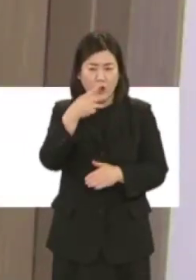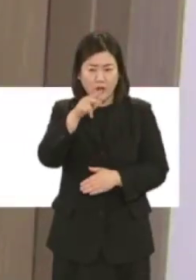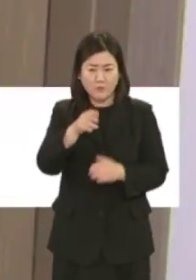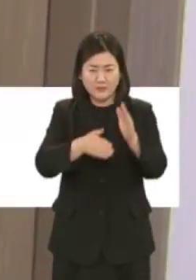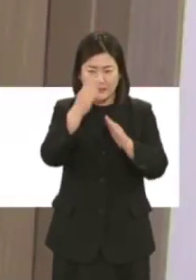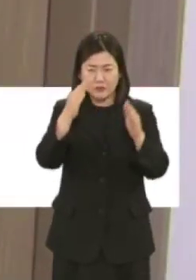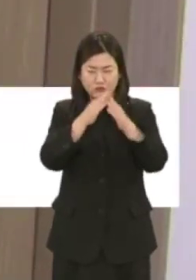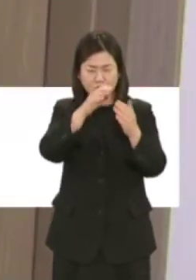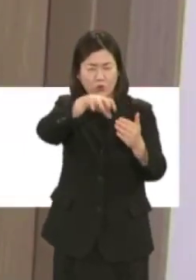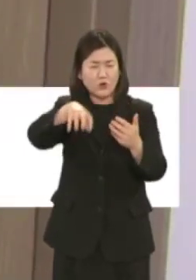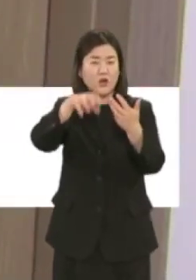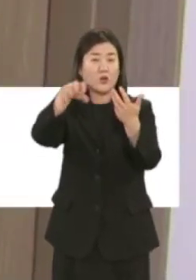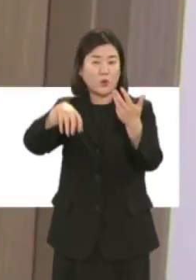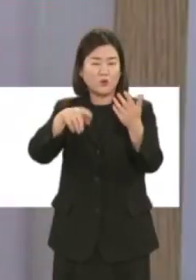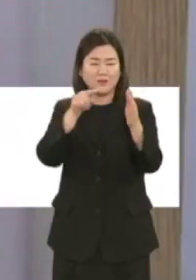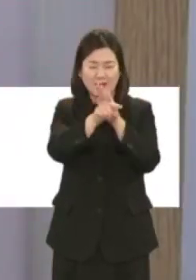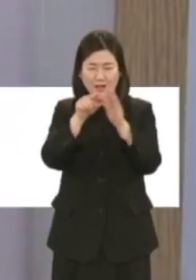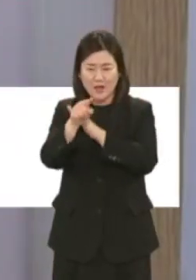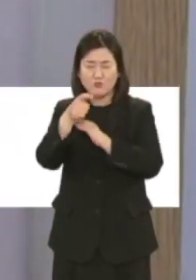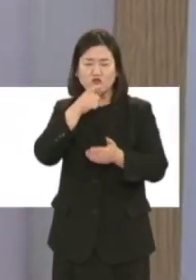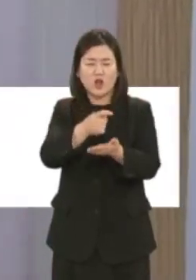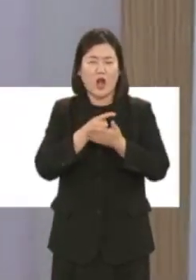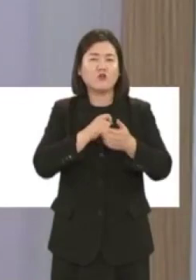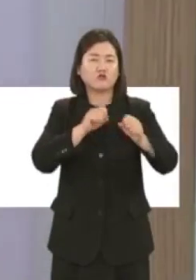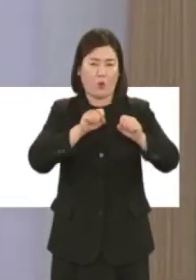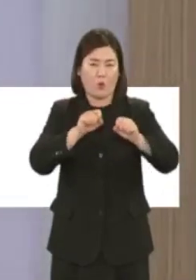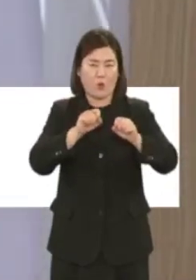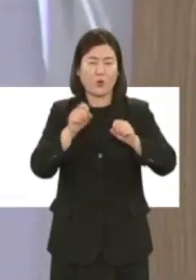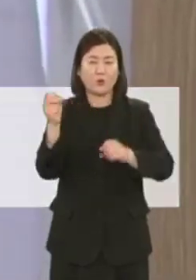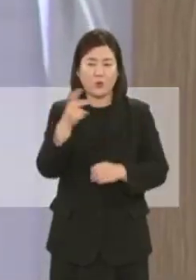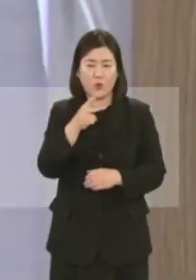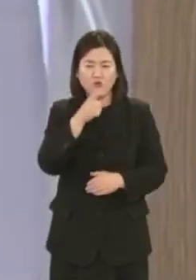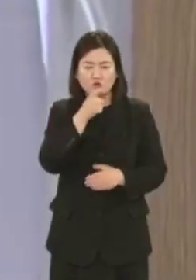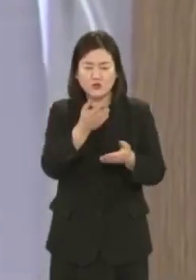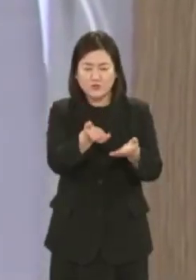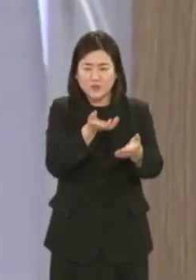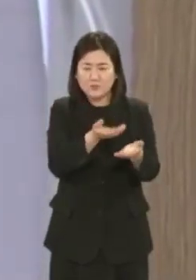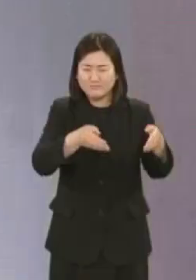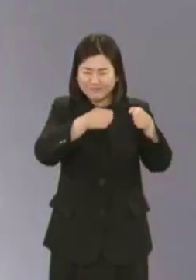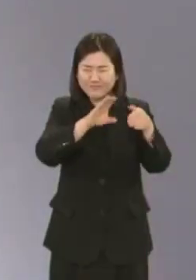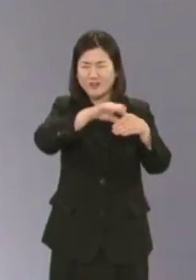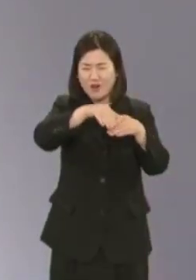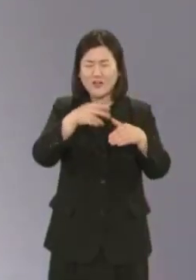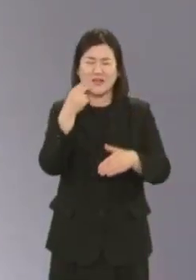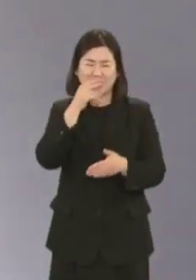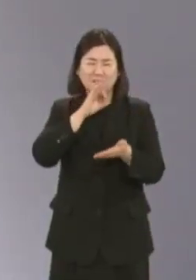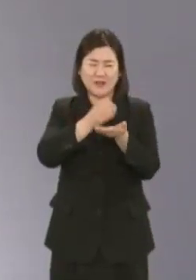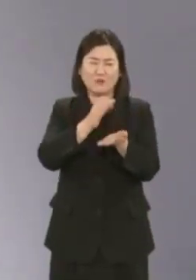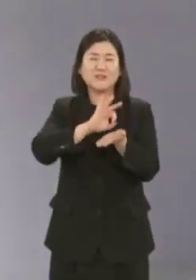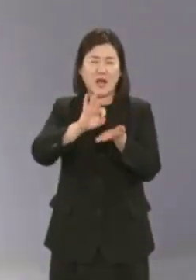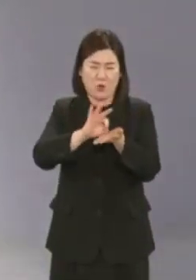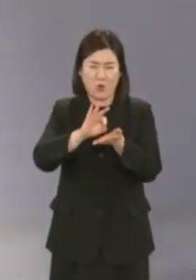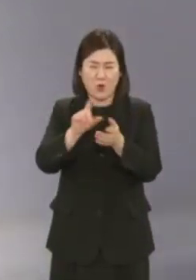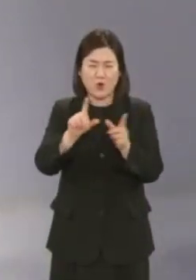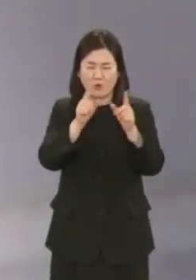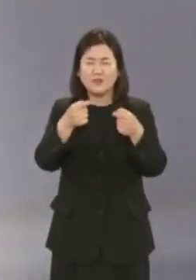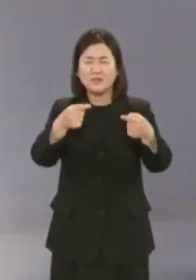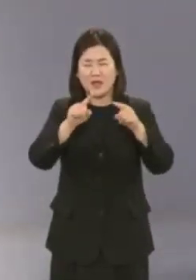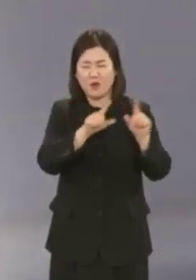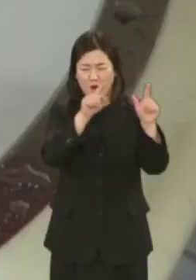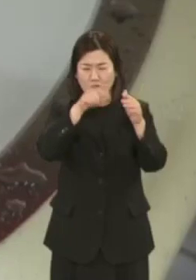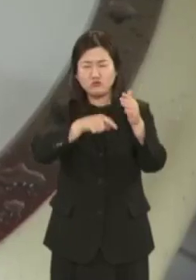권역 8개 시군에서 찾아가는 물절한 캠페인을 벌이는 한편 물바다 설거지하기 양치컵 사용하게 등 도민들에